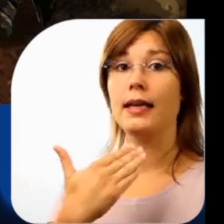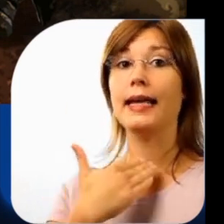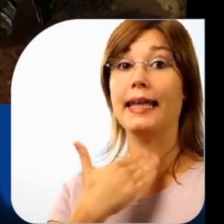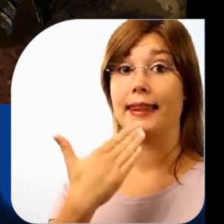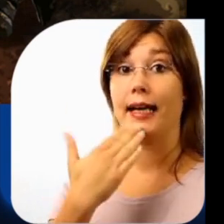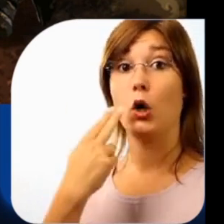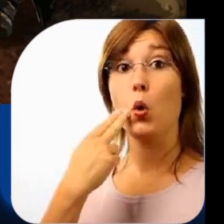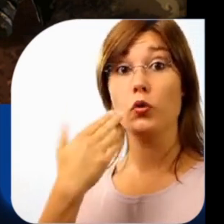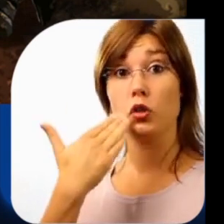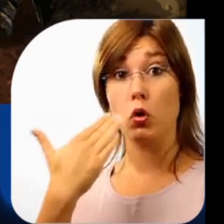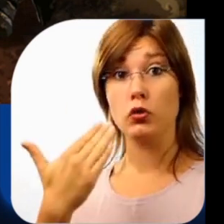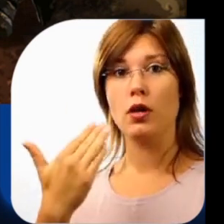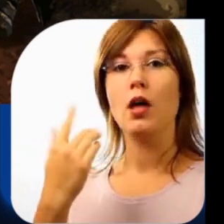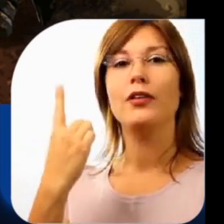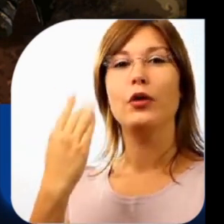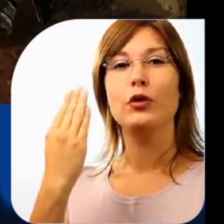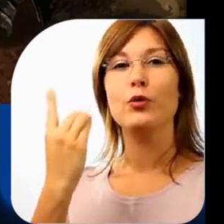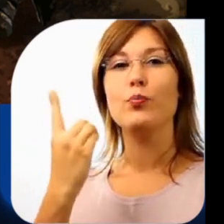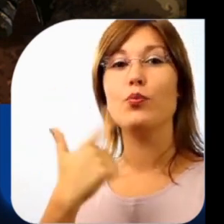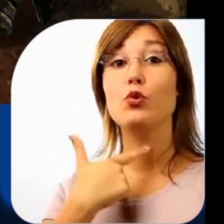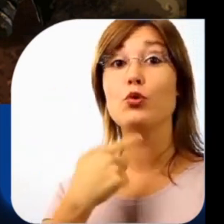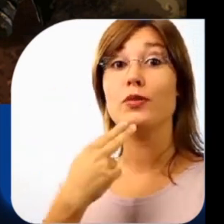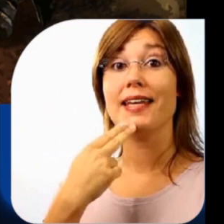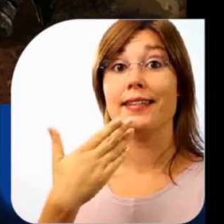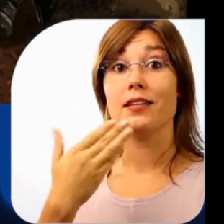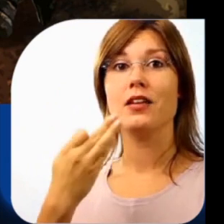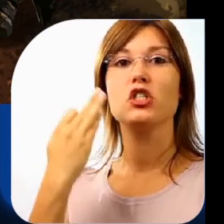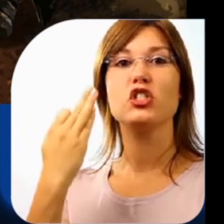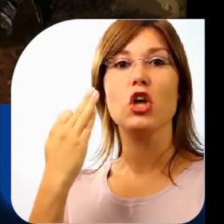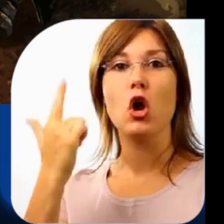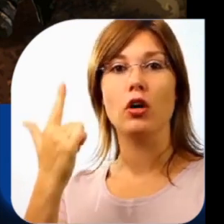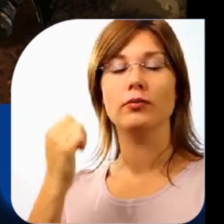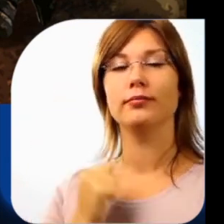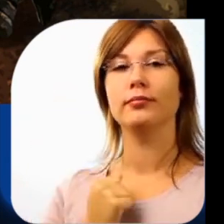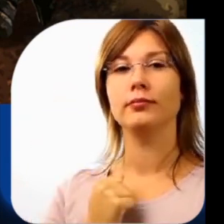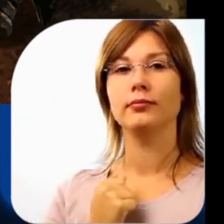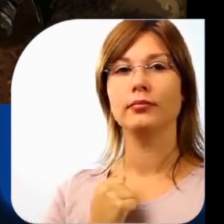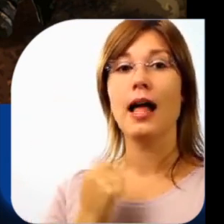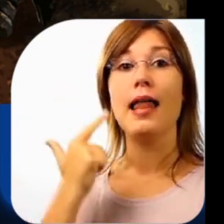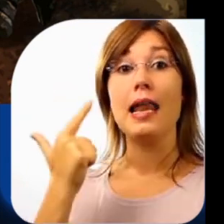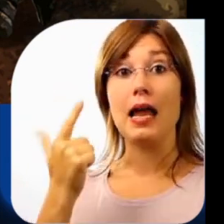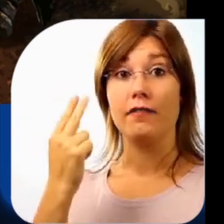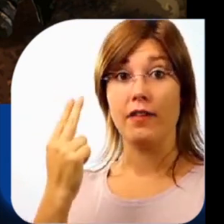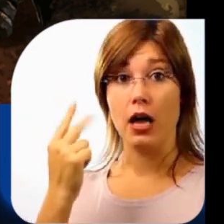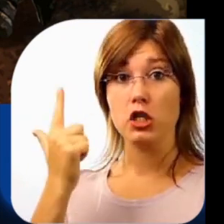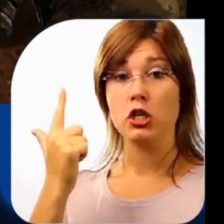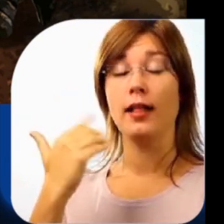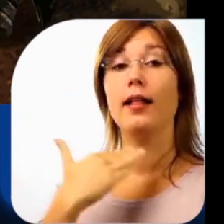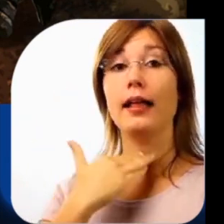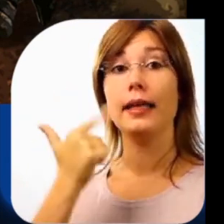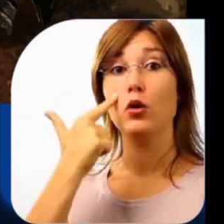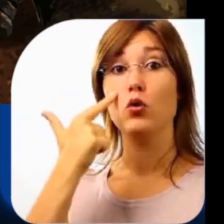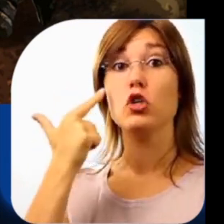Violette était contente de ne plus être seule. La